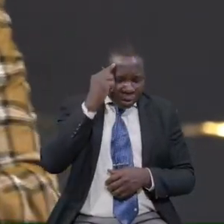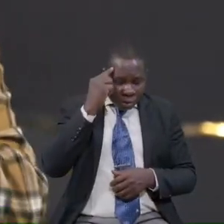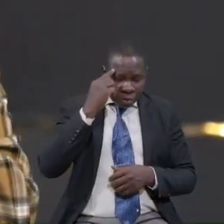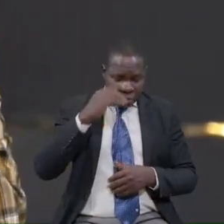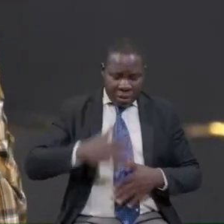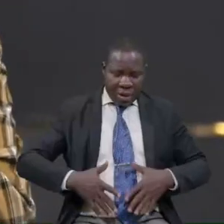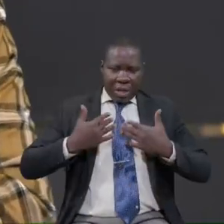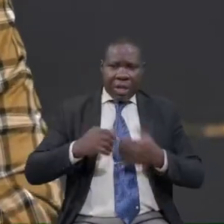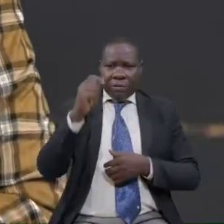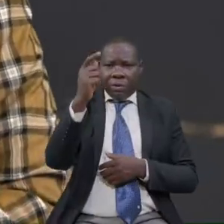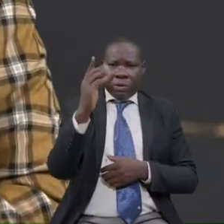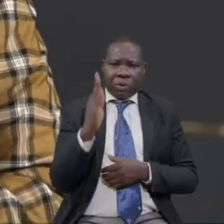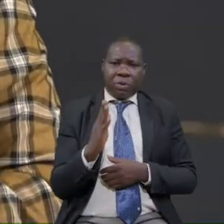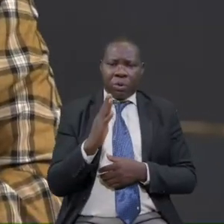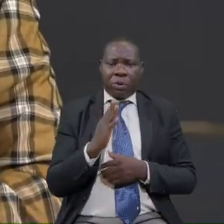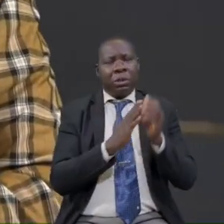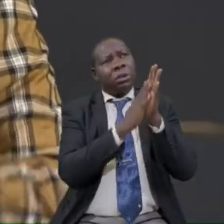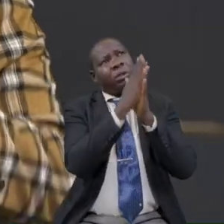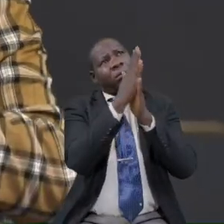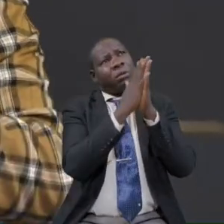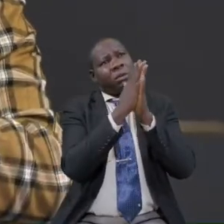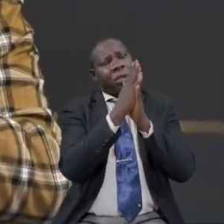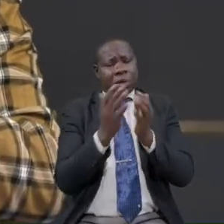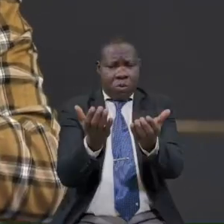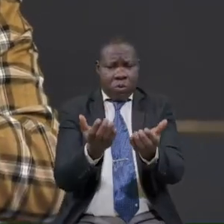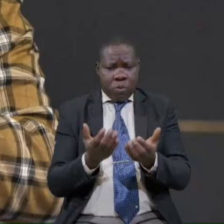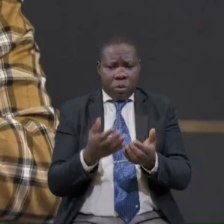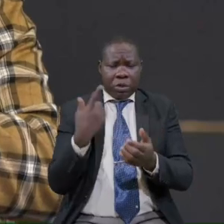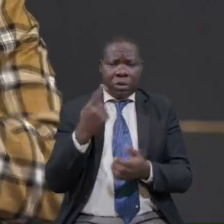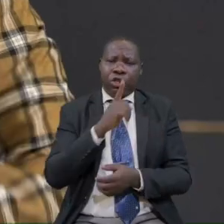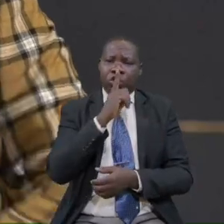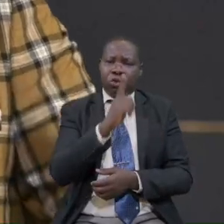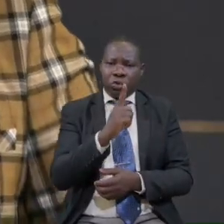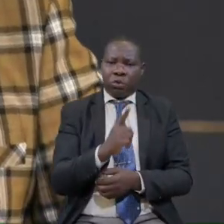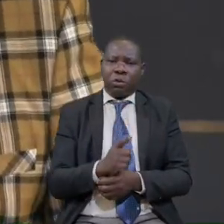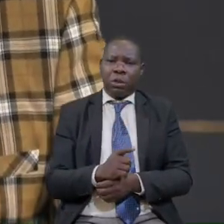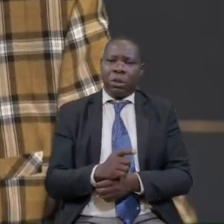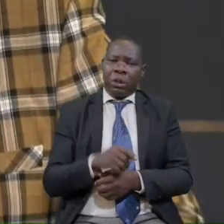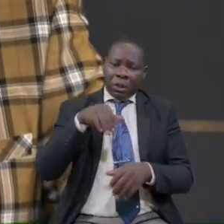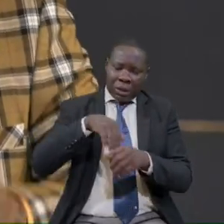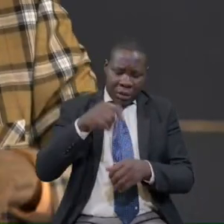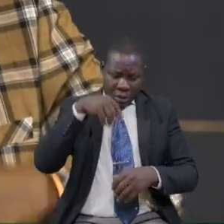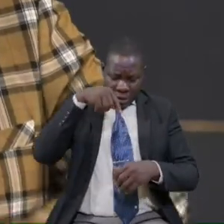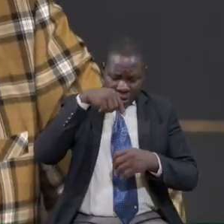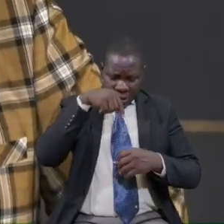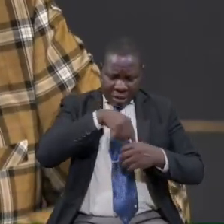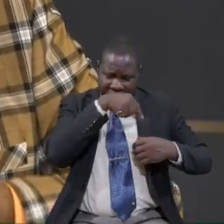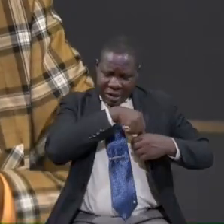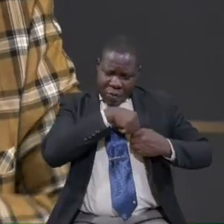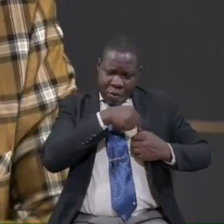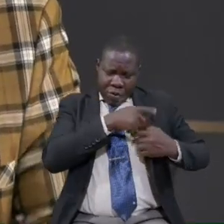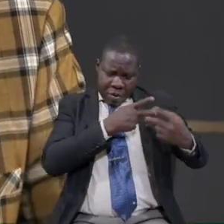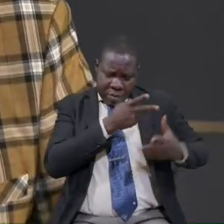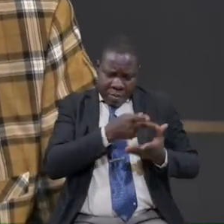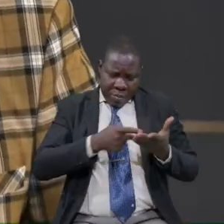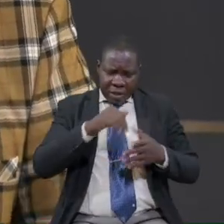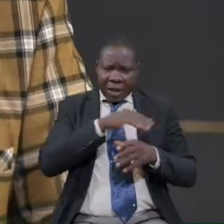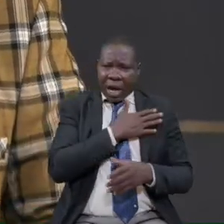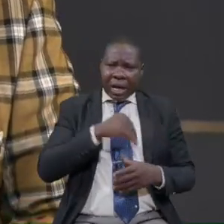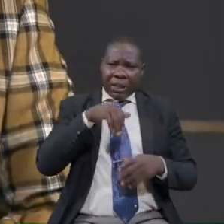pensées. Dieu veut que la vérité soit au fond du cœur.